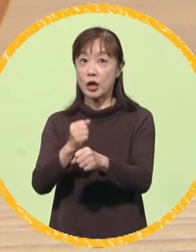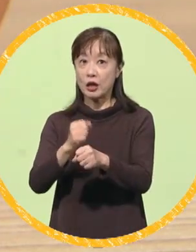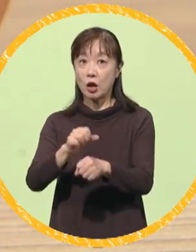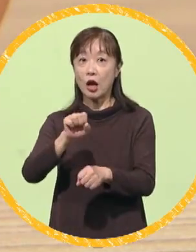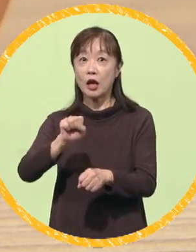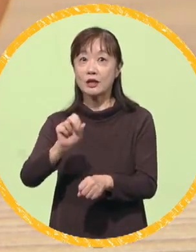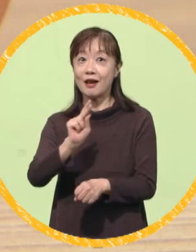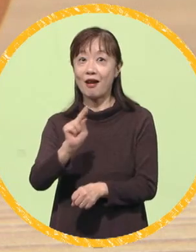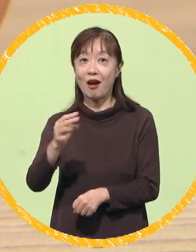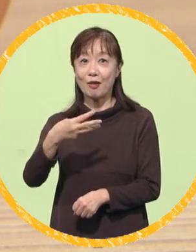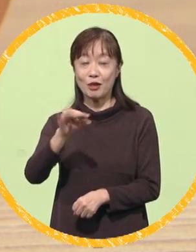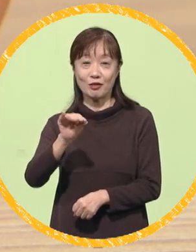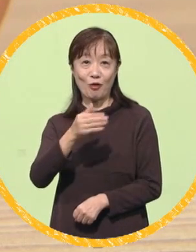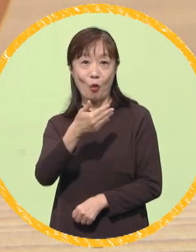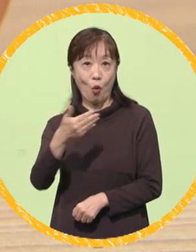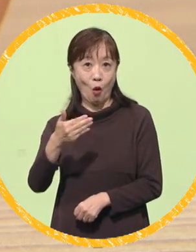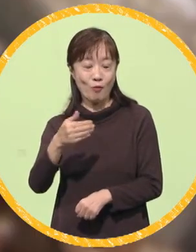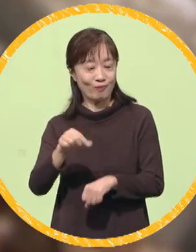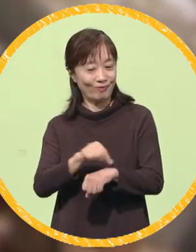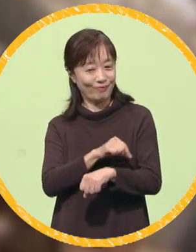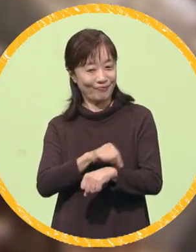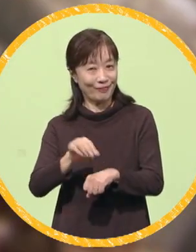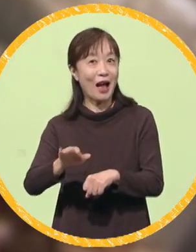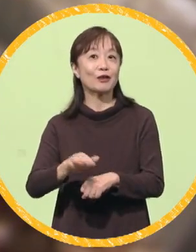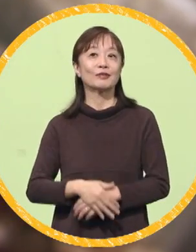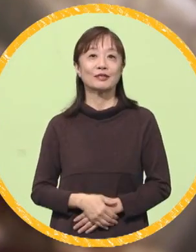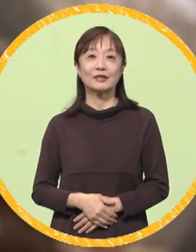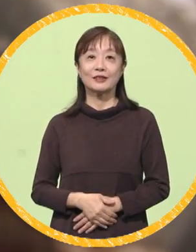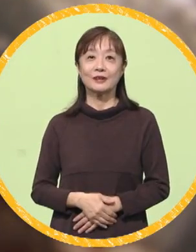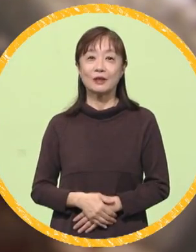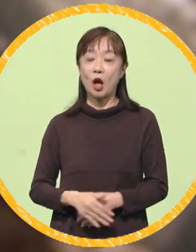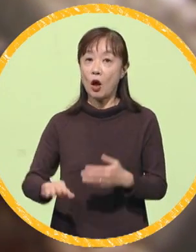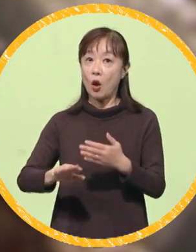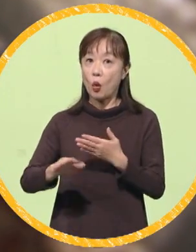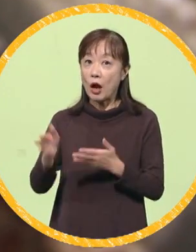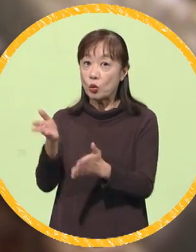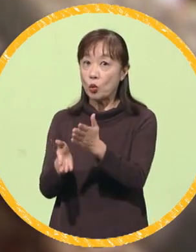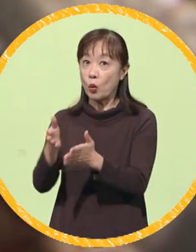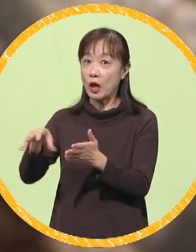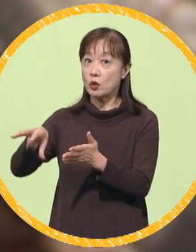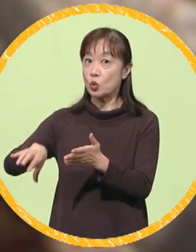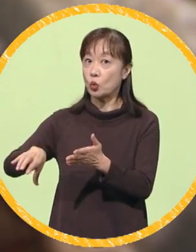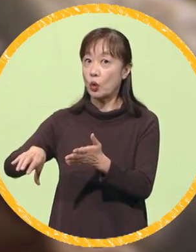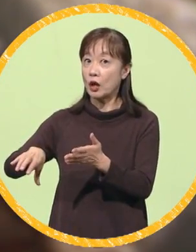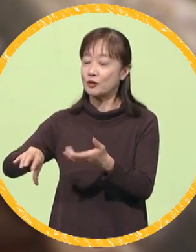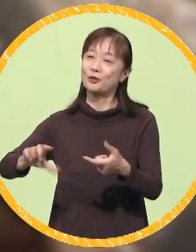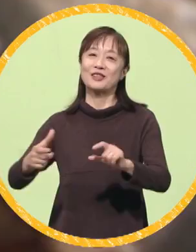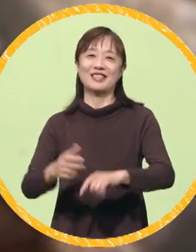っ子にはある秘密が。普通の養鶏所とは一味違うとのことなんですが、